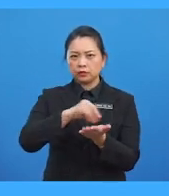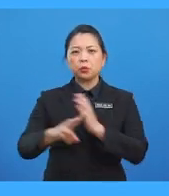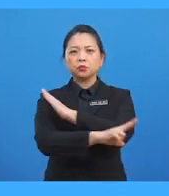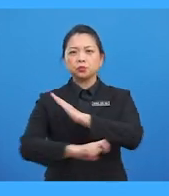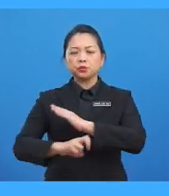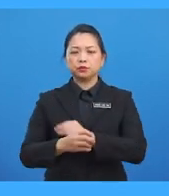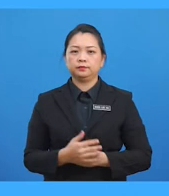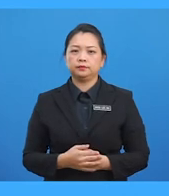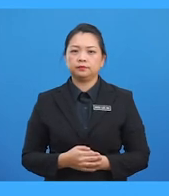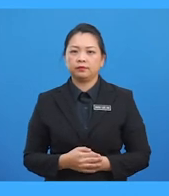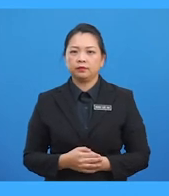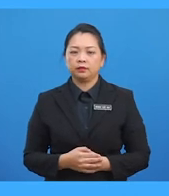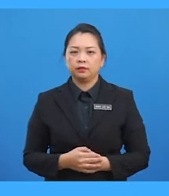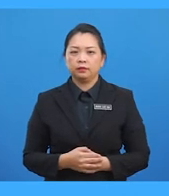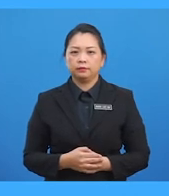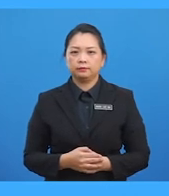rompak.